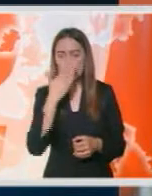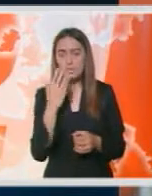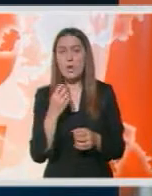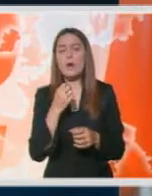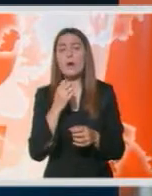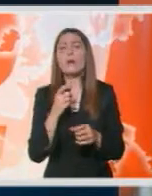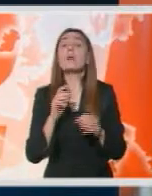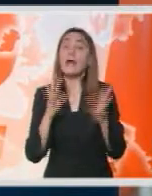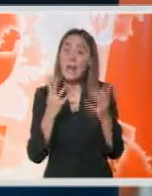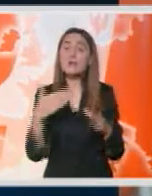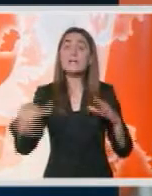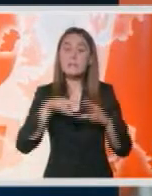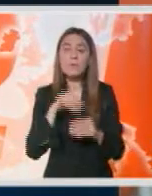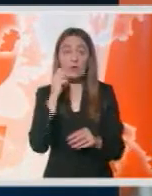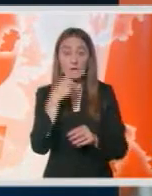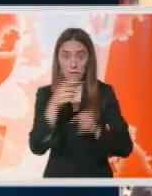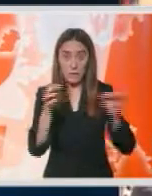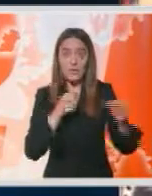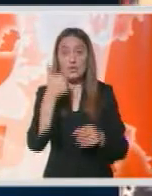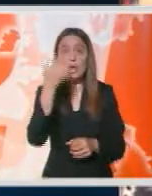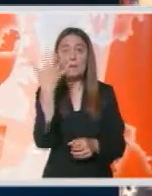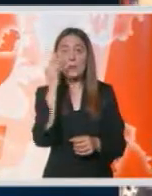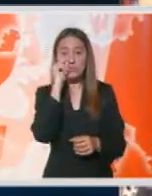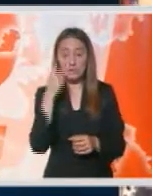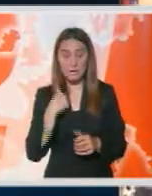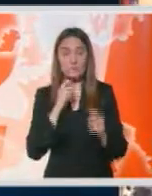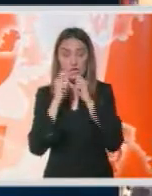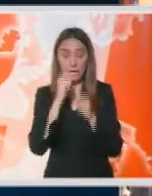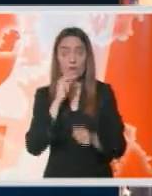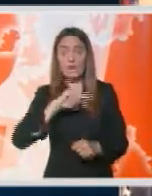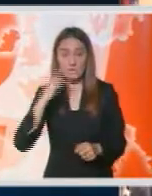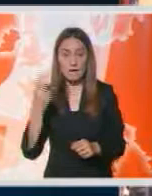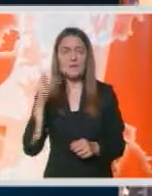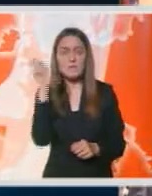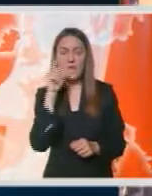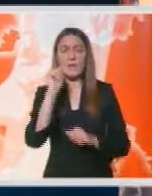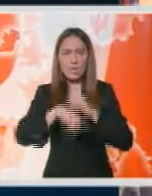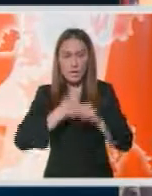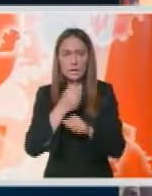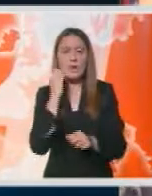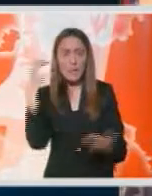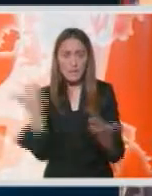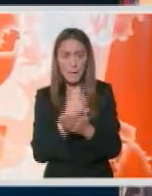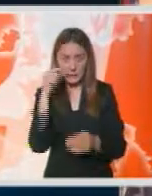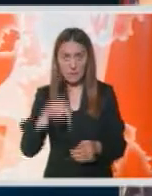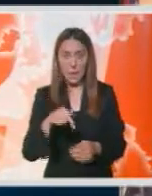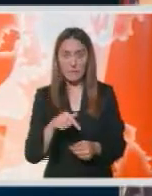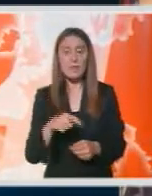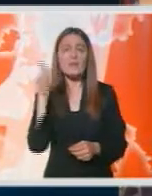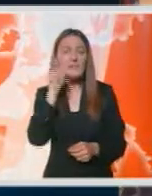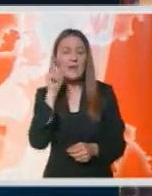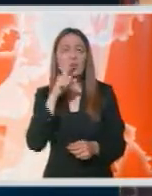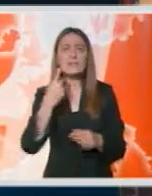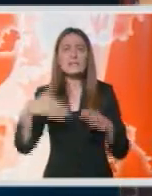realno zapošljavanje, kad se ovi projekti završe, 150 ljudi. Mi smo se dogovorili u stranci da svake godine, kad pobedimo ovde, za svakog